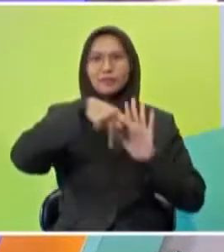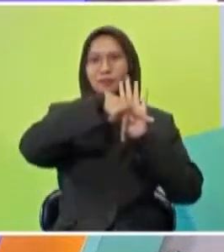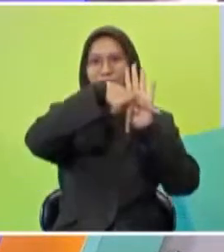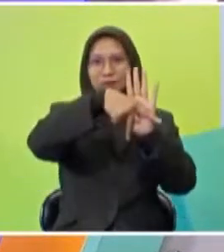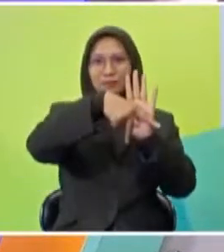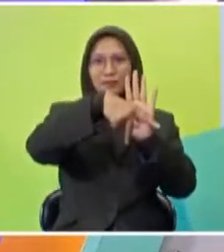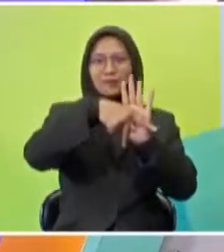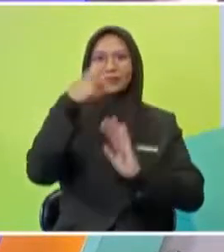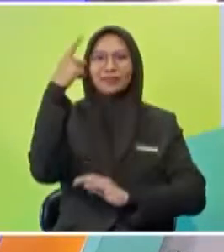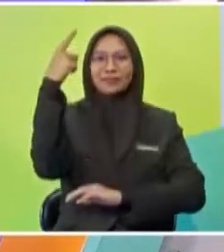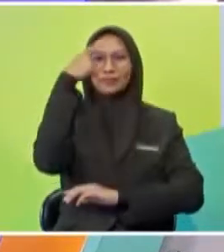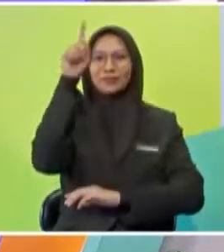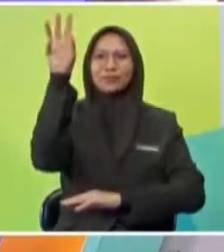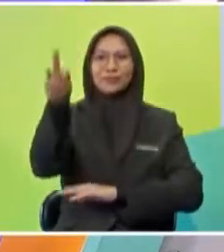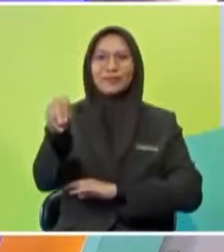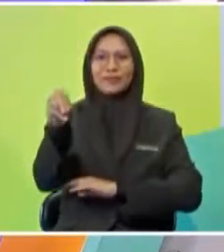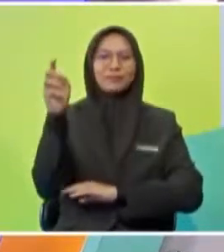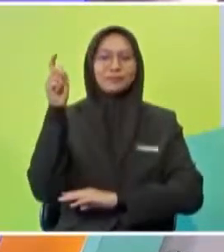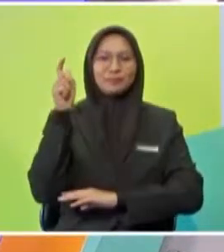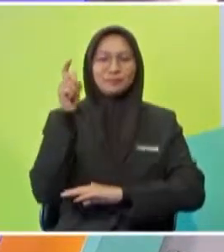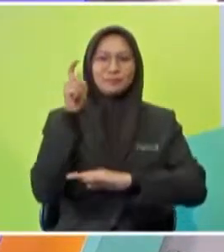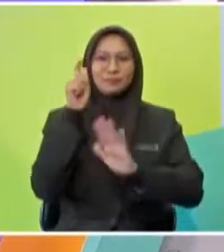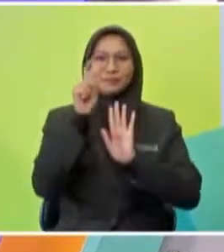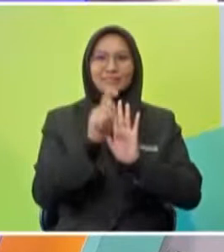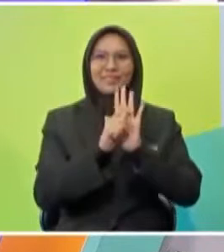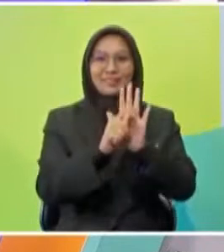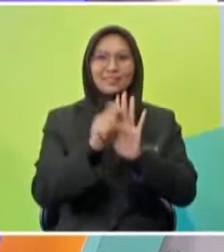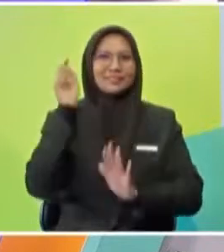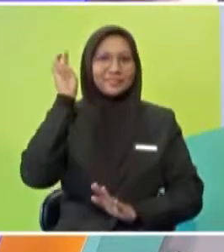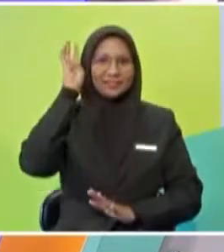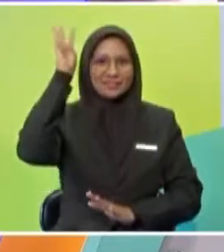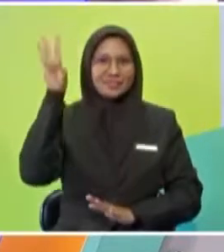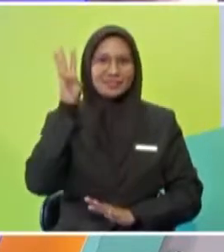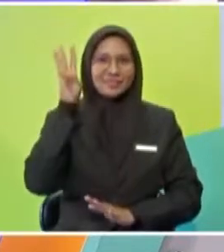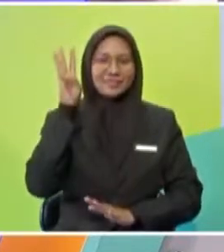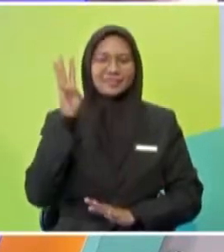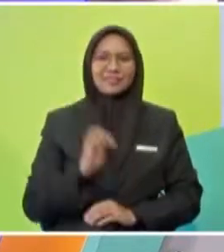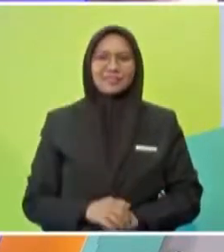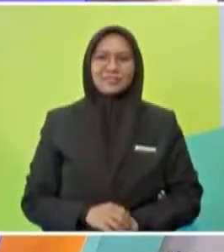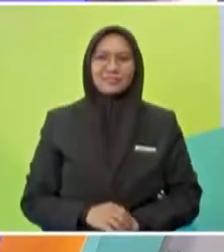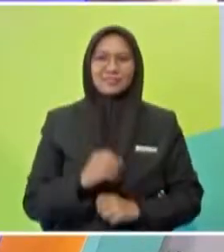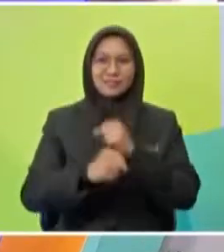Malam Teladani Sejarah Hargai Warisan Sekolah Menengah Kebangsaan Dharma tahun 2022.